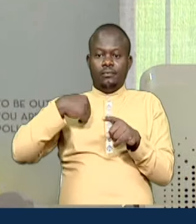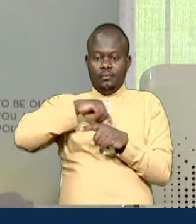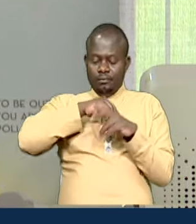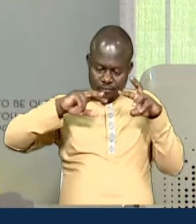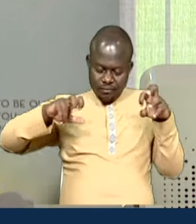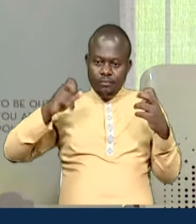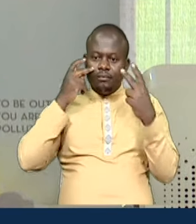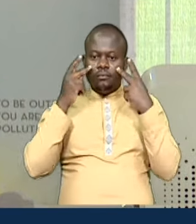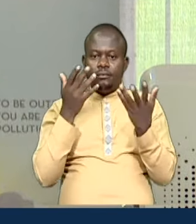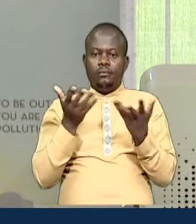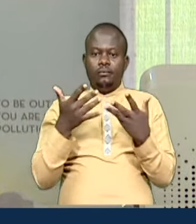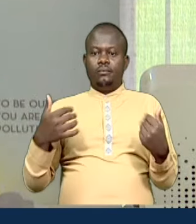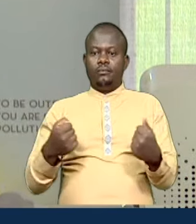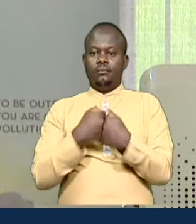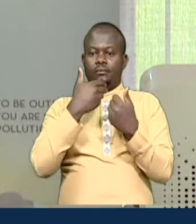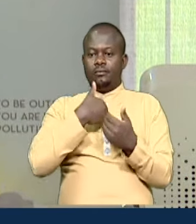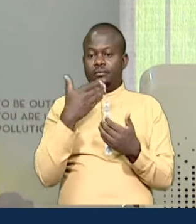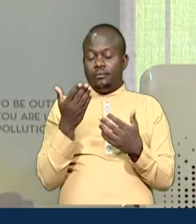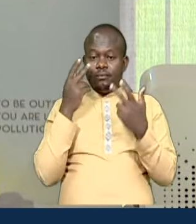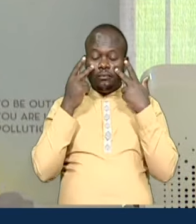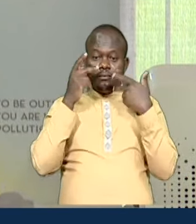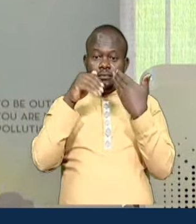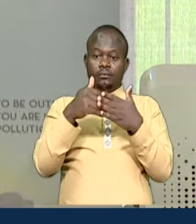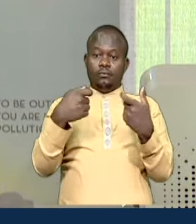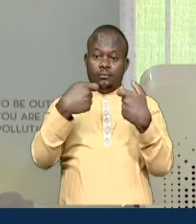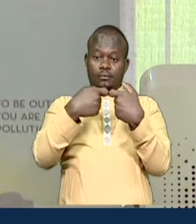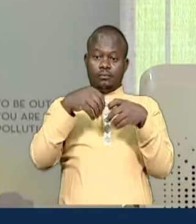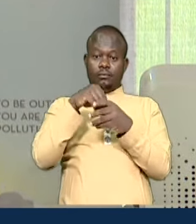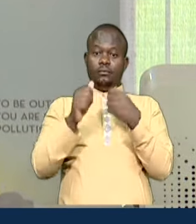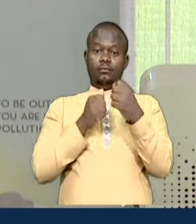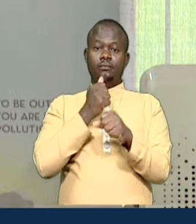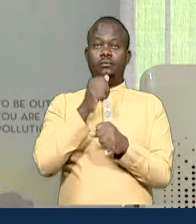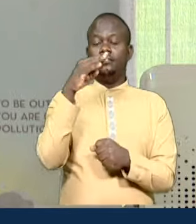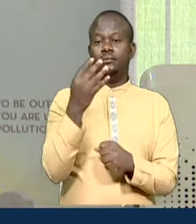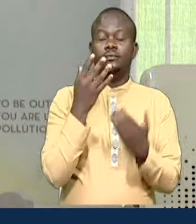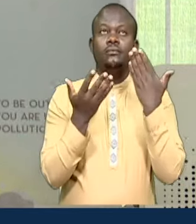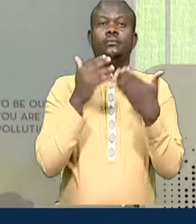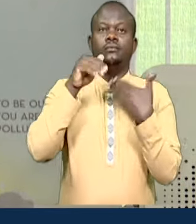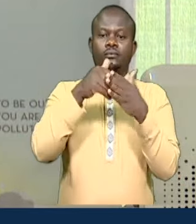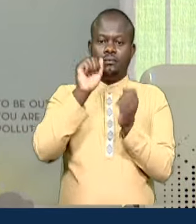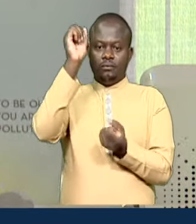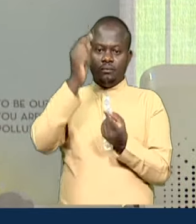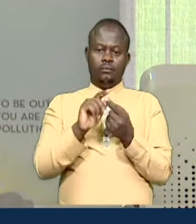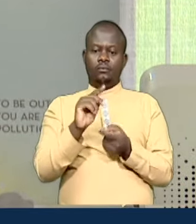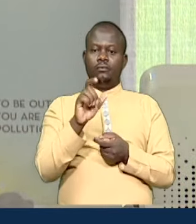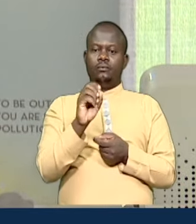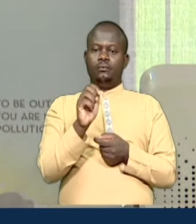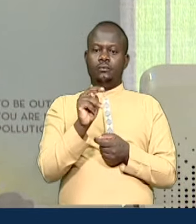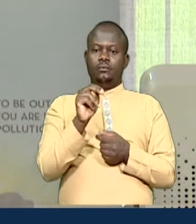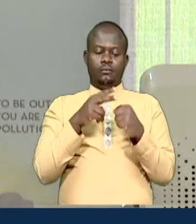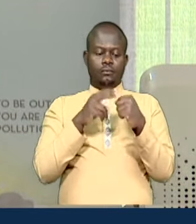umushakashatsi ndeba nihe ngaruka bifite. Usanga ko zibaye amashanyarazi nko mu myaka 4 byibuze byagabanya kilotone